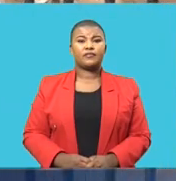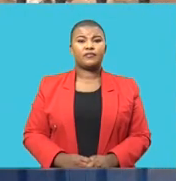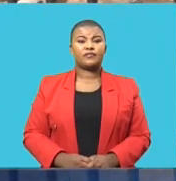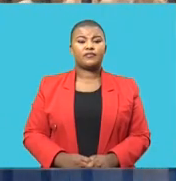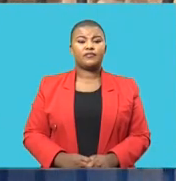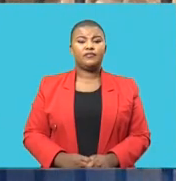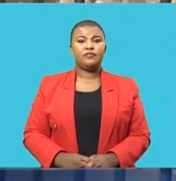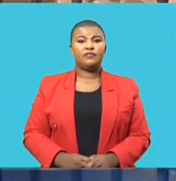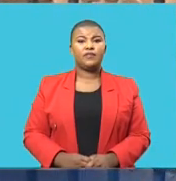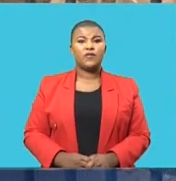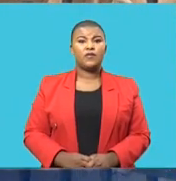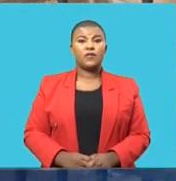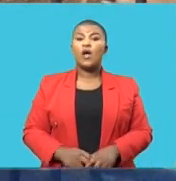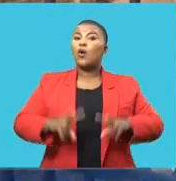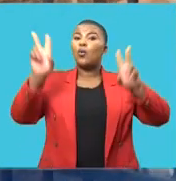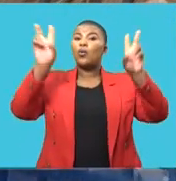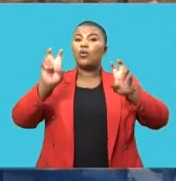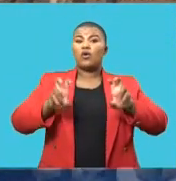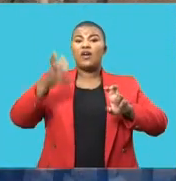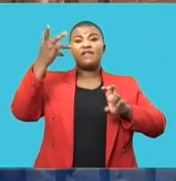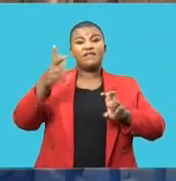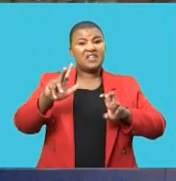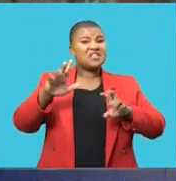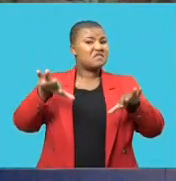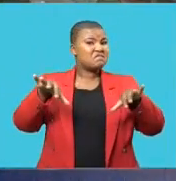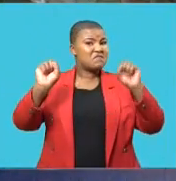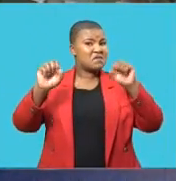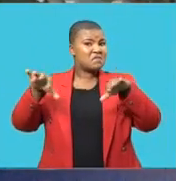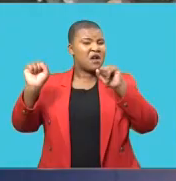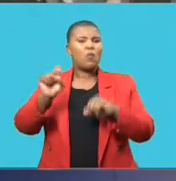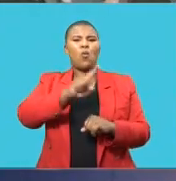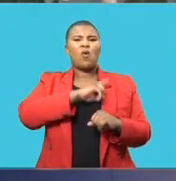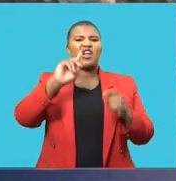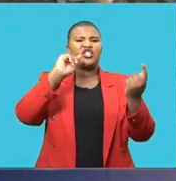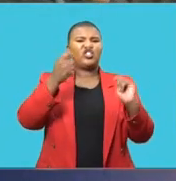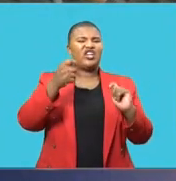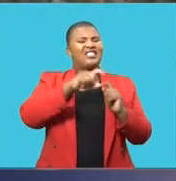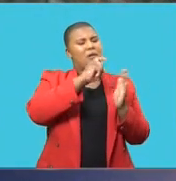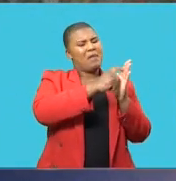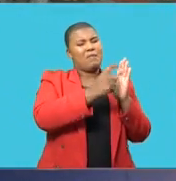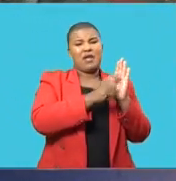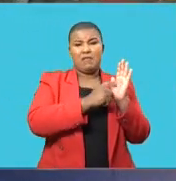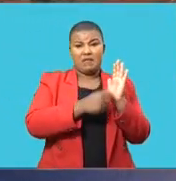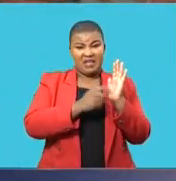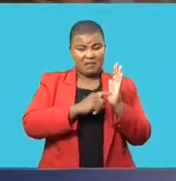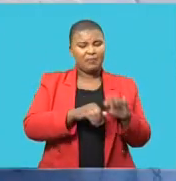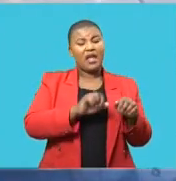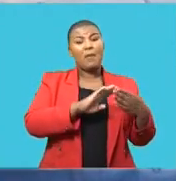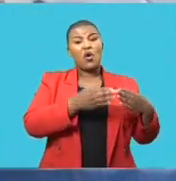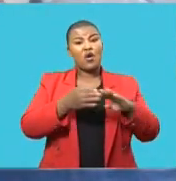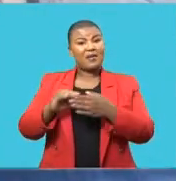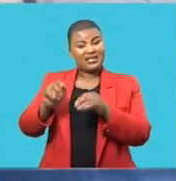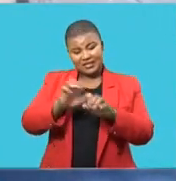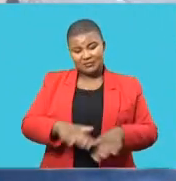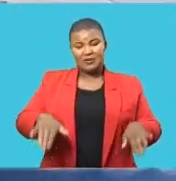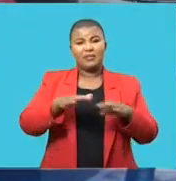Ngemumva kokunqanyulelwa ugesi City Power ngezizathu zokushintsha kwezigubhu zogesi zakhamuzi zaseNaturena 19 namhlanje